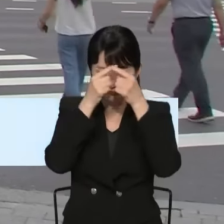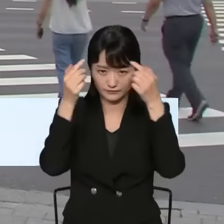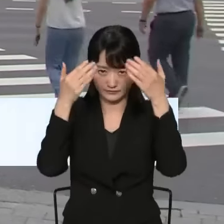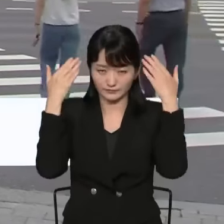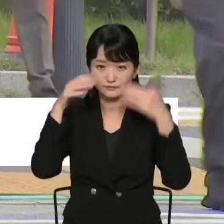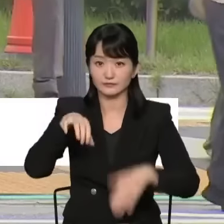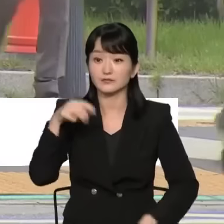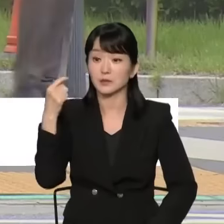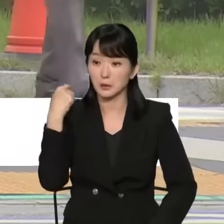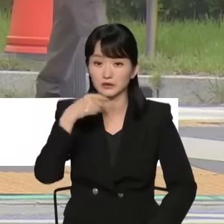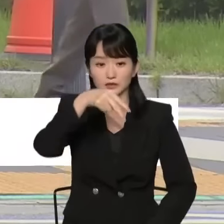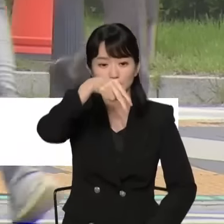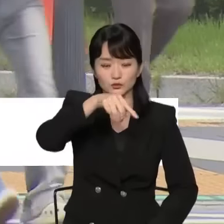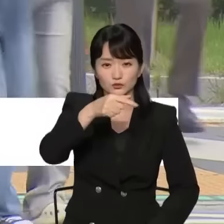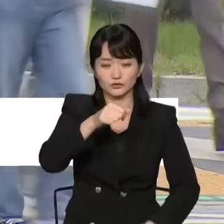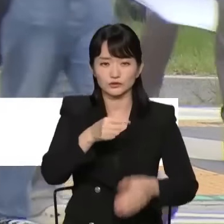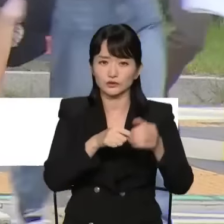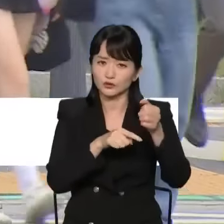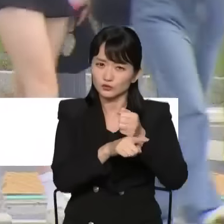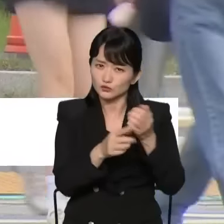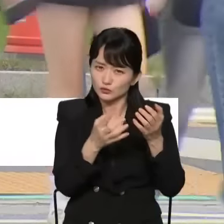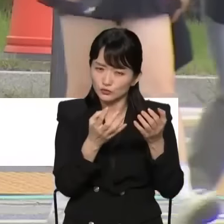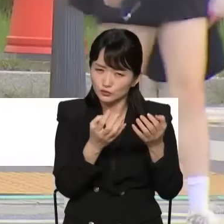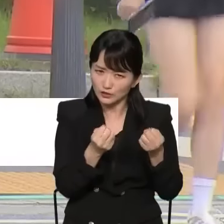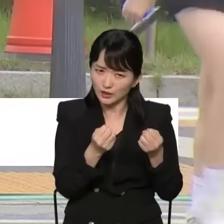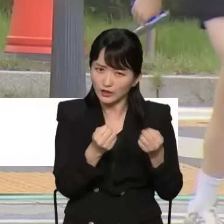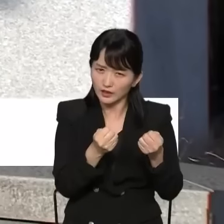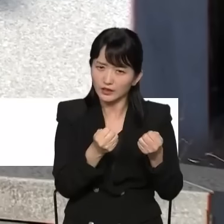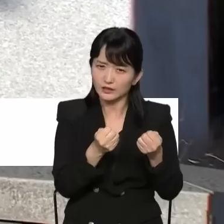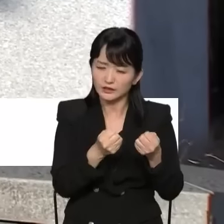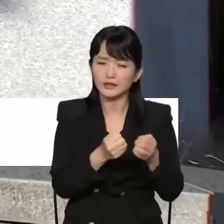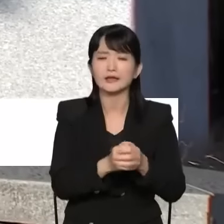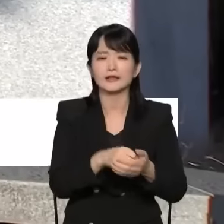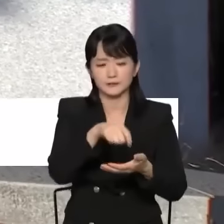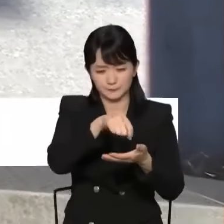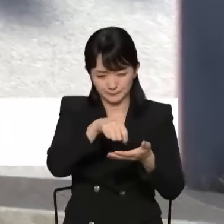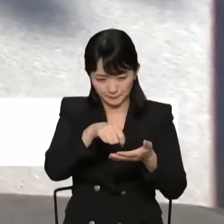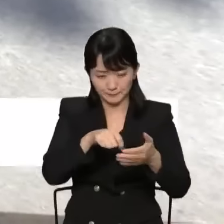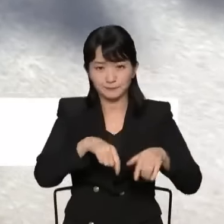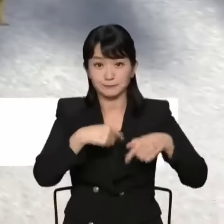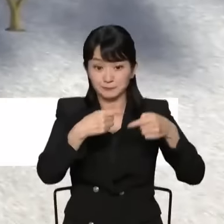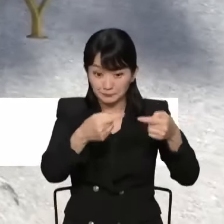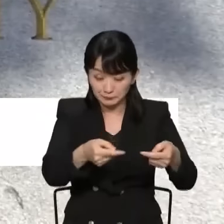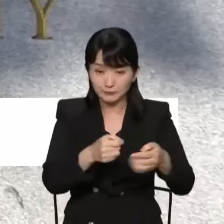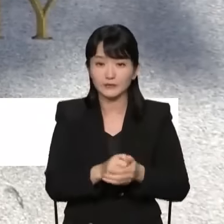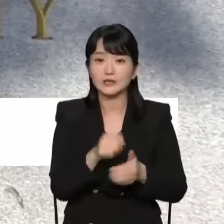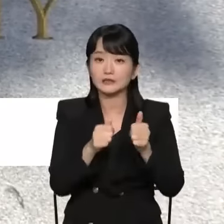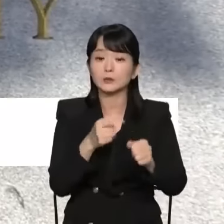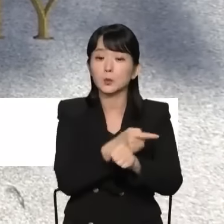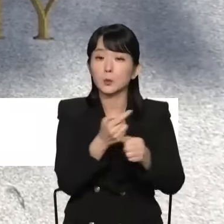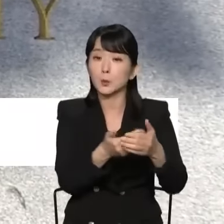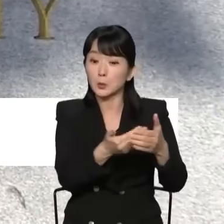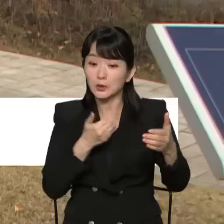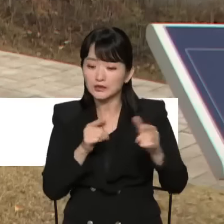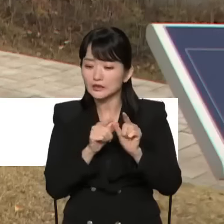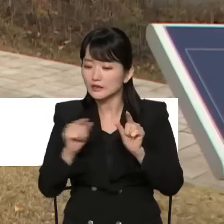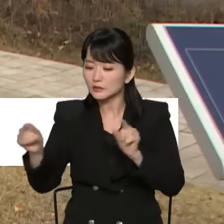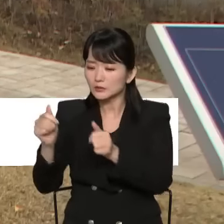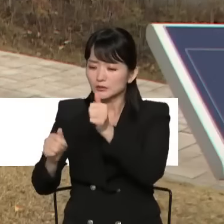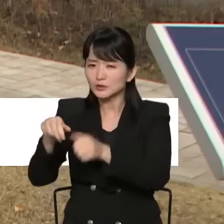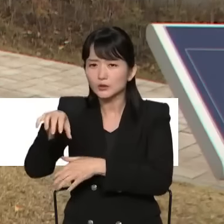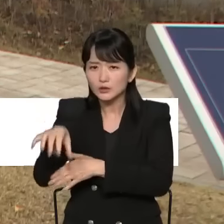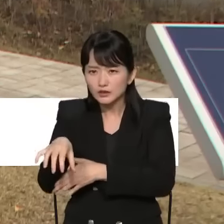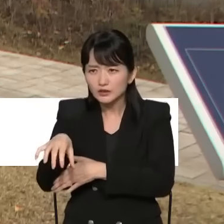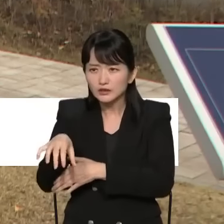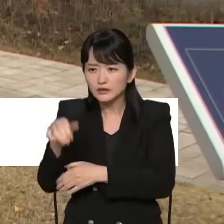연세대학교에서는 어제 수시 자연계열 논술 전형 시험이 진행됐습니다. 그런데 시험 1시간 전 일부 고사장에서 시험지가